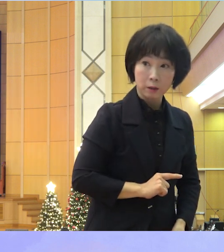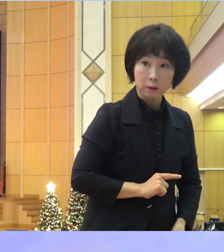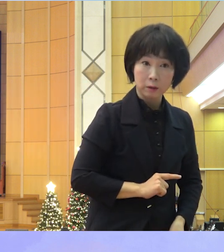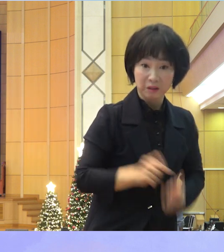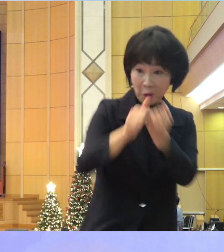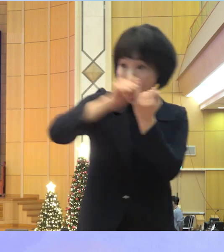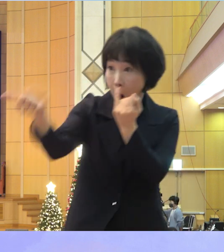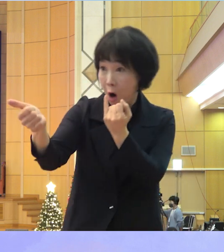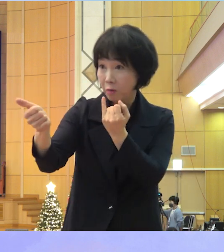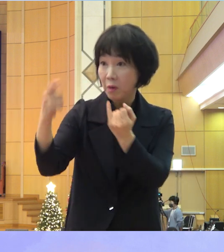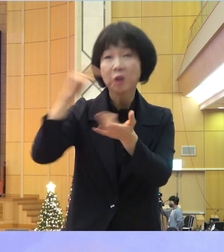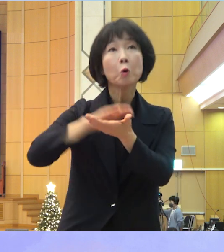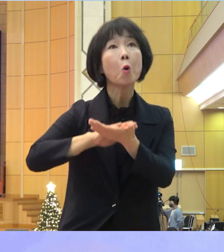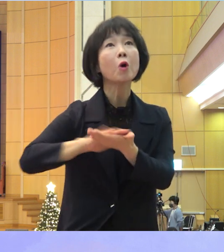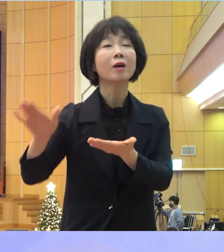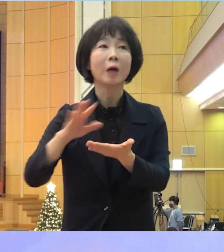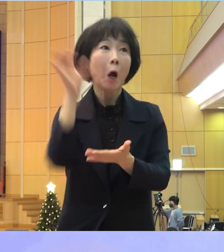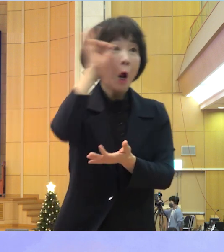어떤 사람 만나서